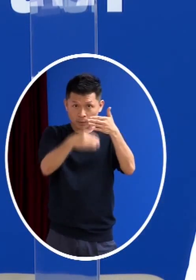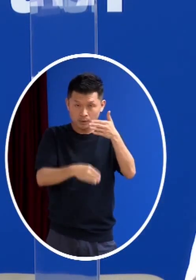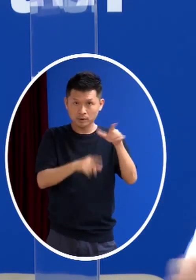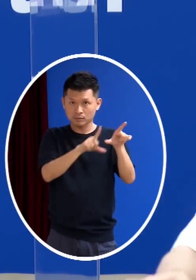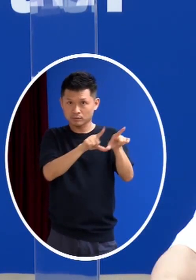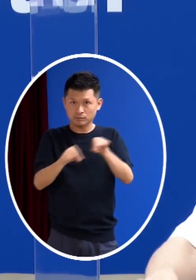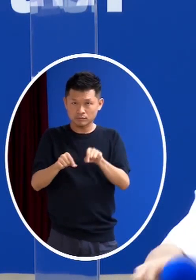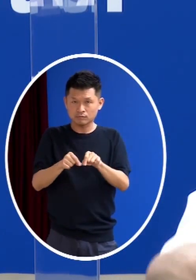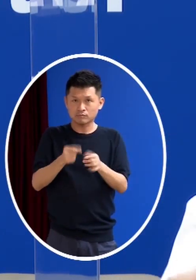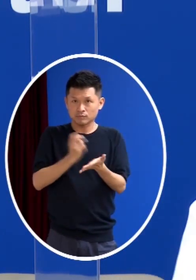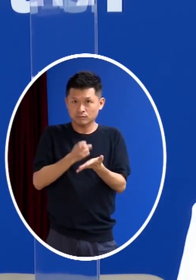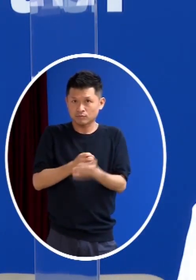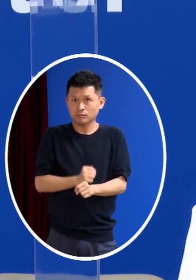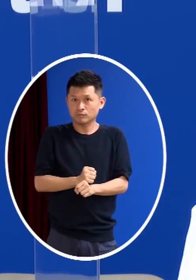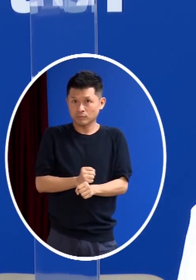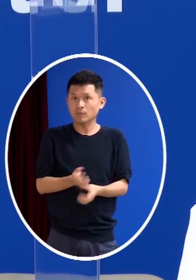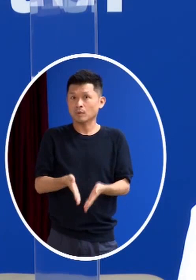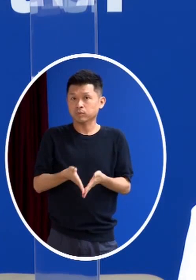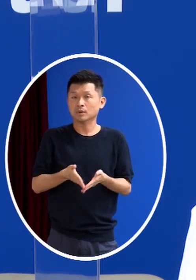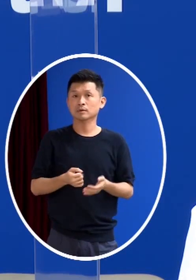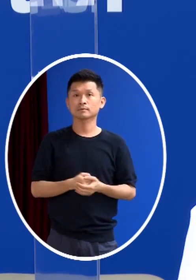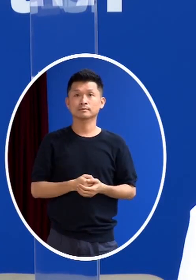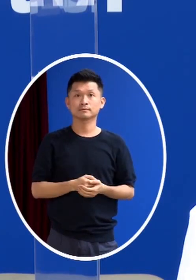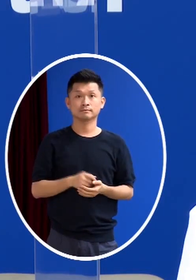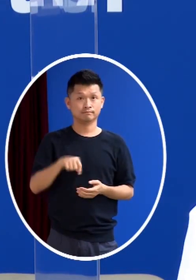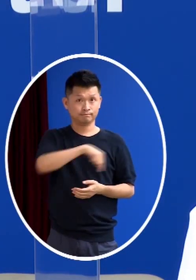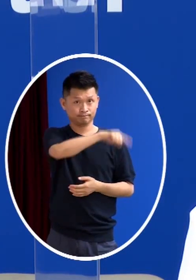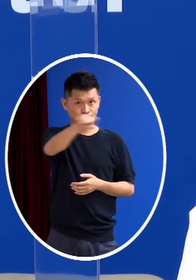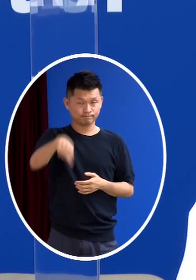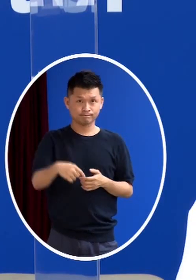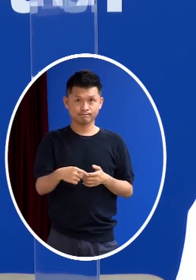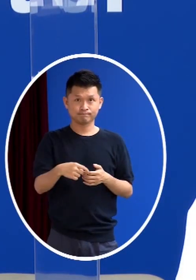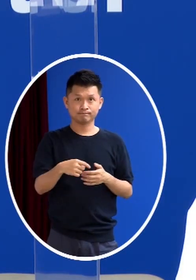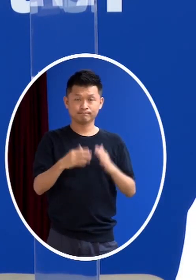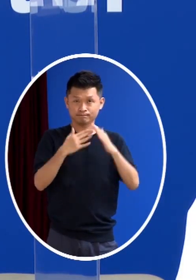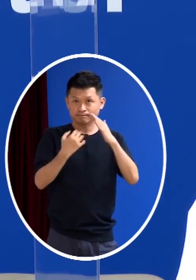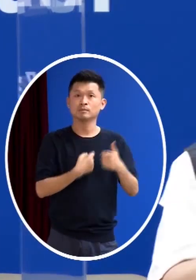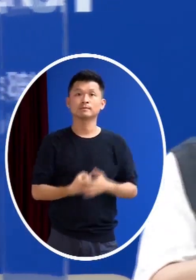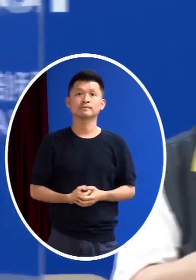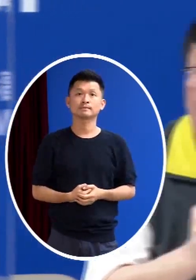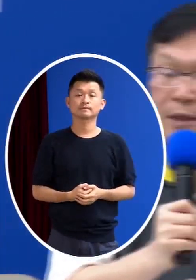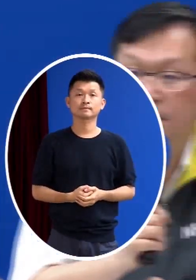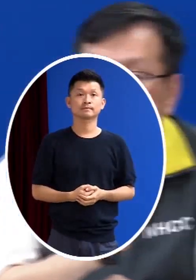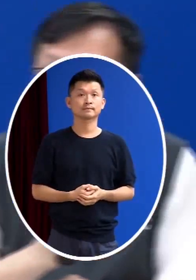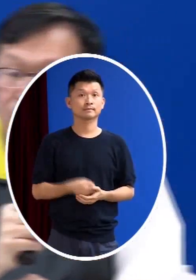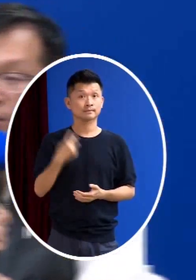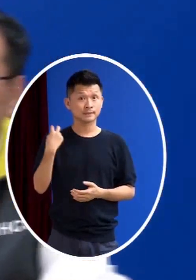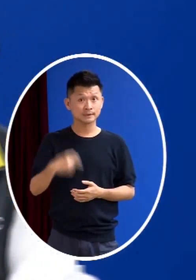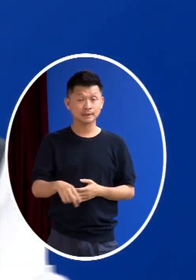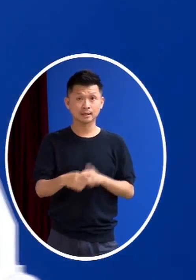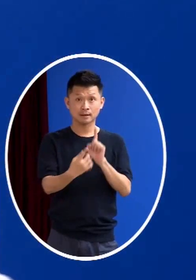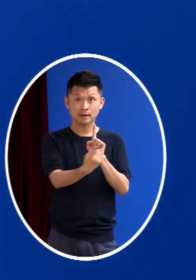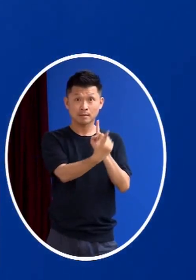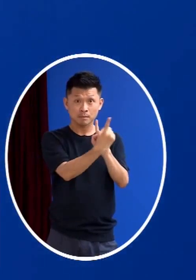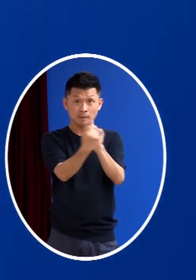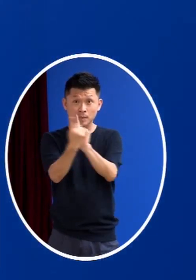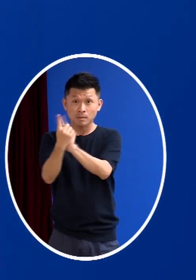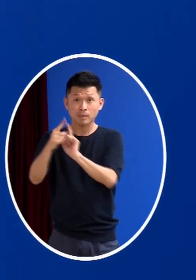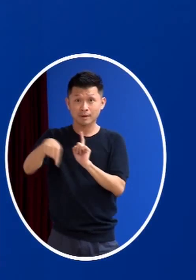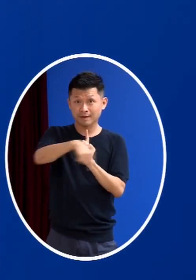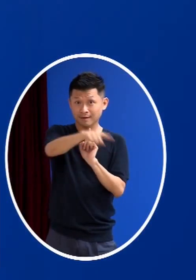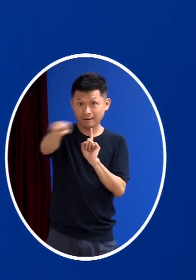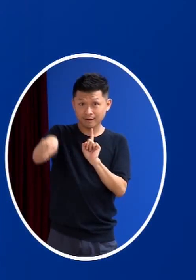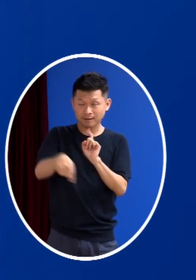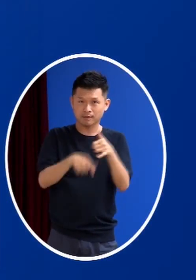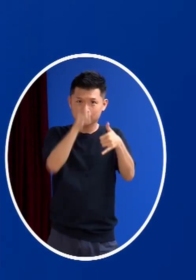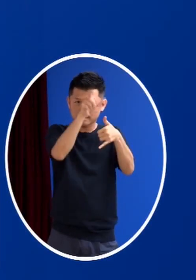谨的哈，所以请大家一定务必遵守我们居家检疫的规定。 有关他的接触者的部分，因为这个个